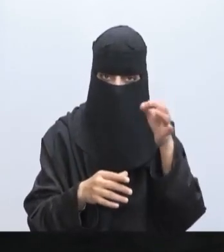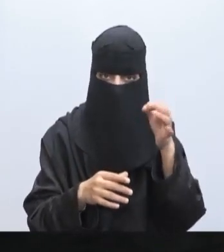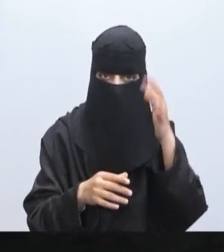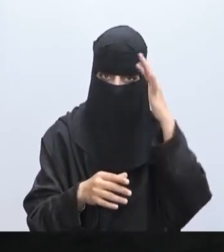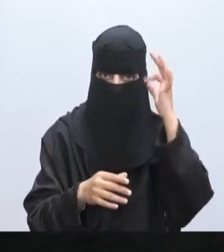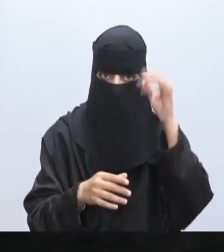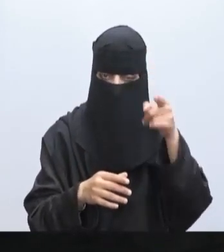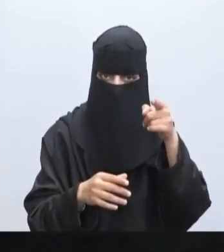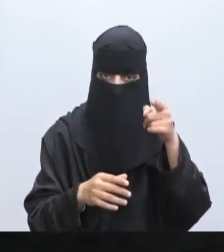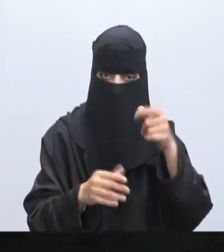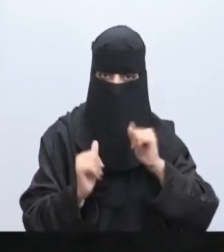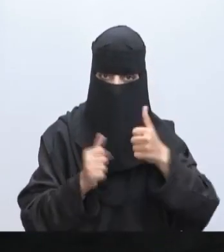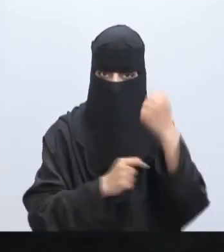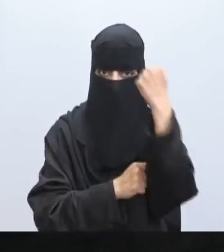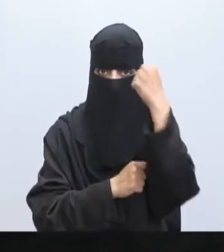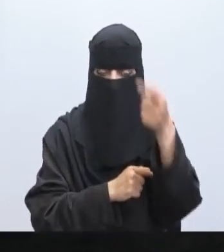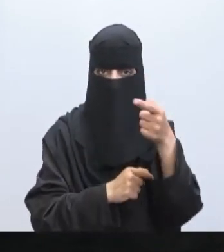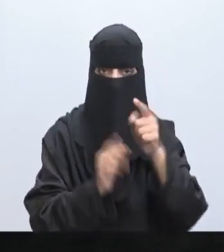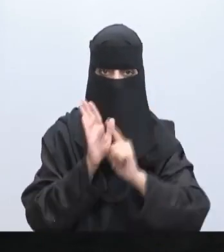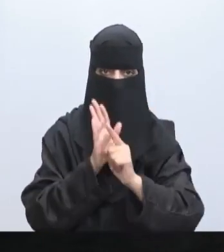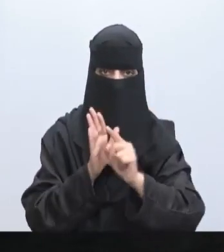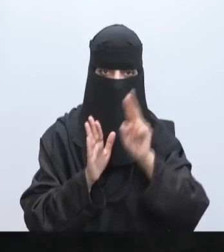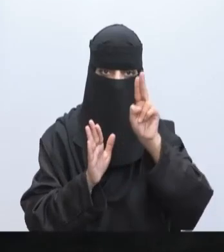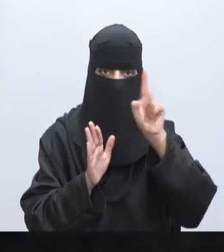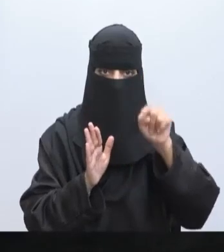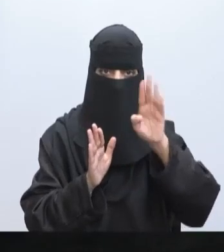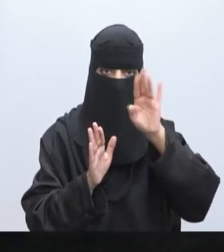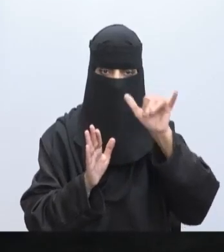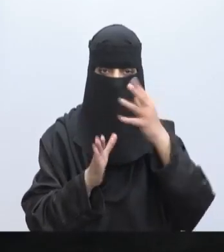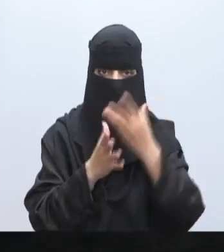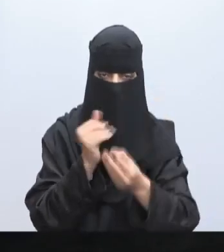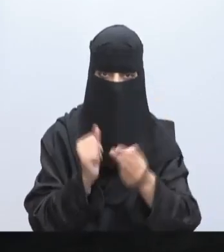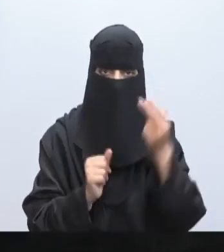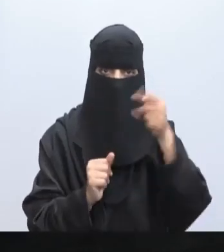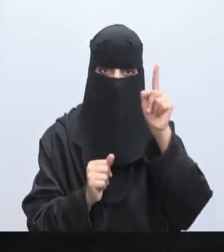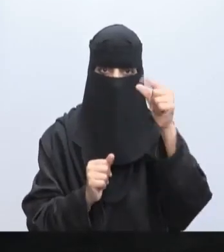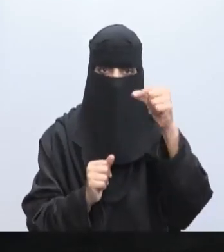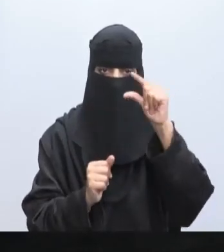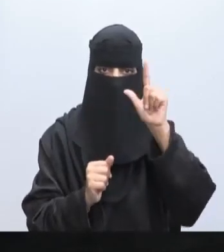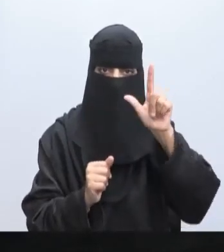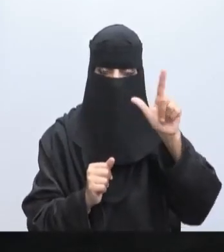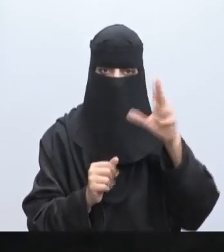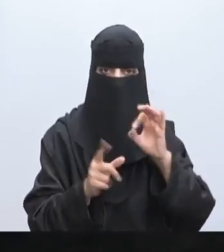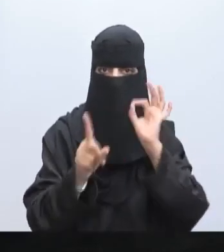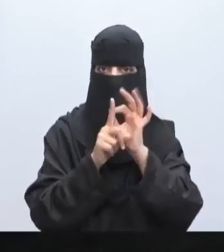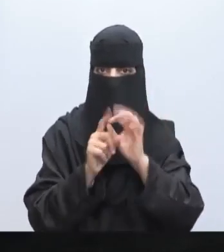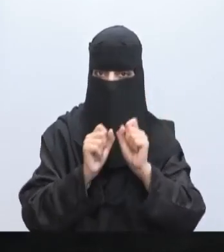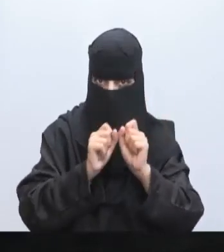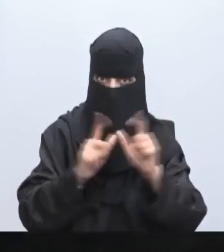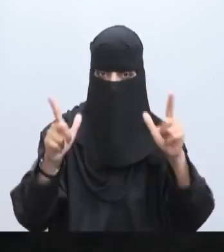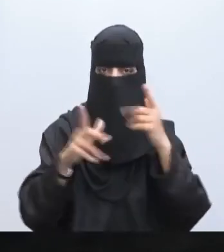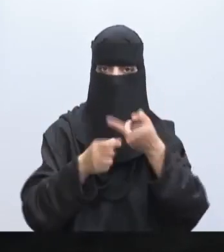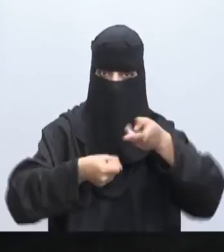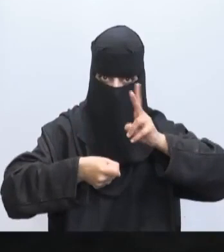وذكاء وشجاعه الامام تركي بن عبد الله وايضا هدفه الواضح